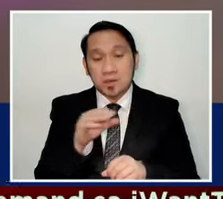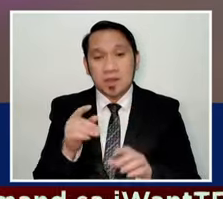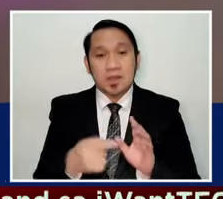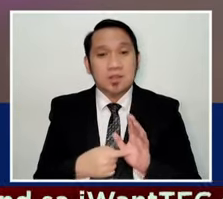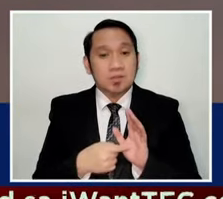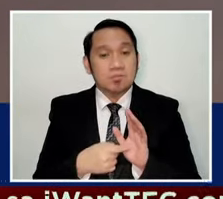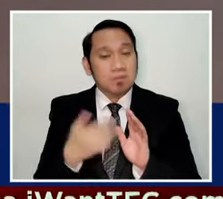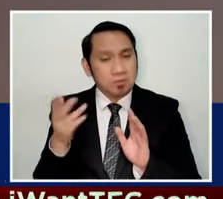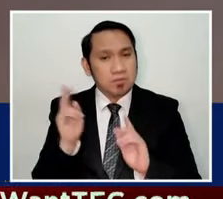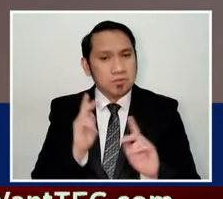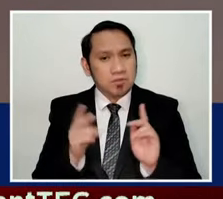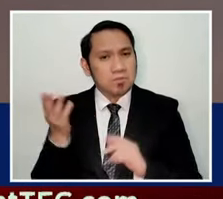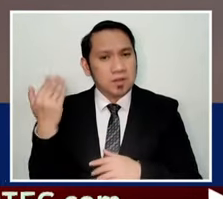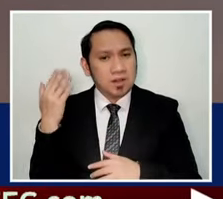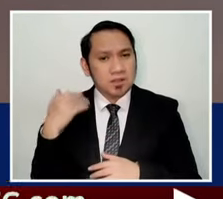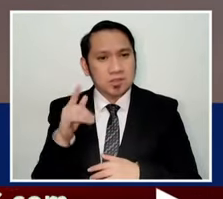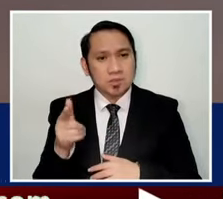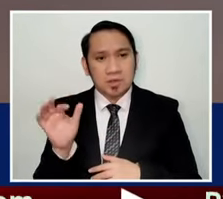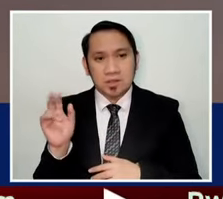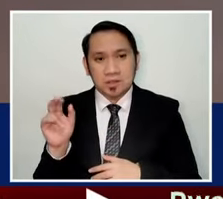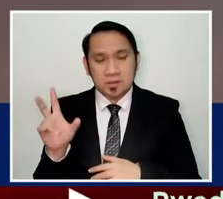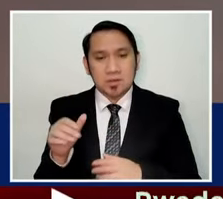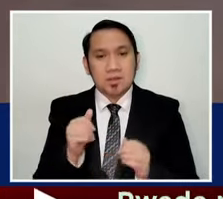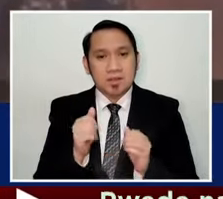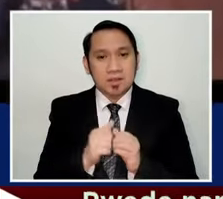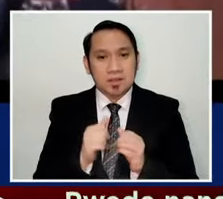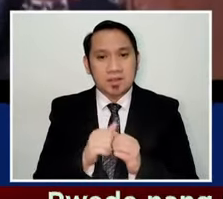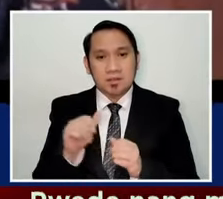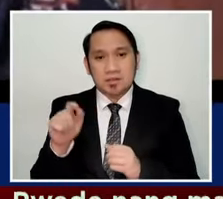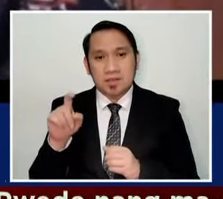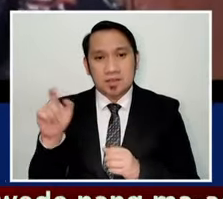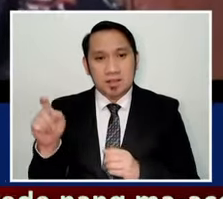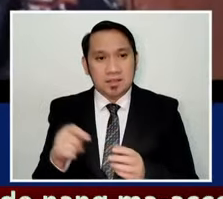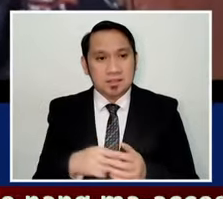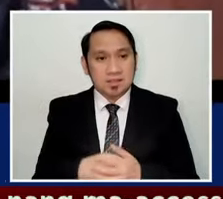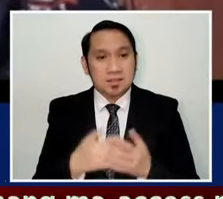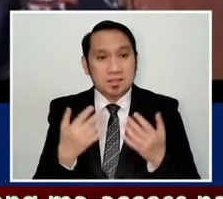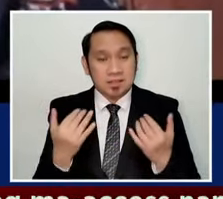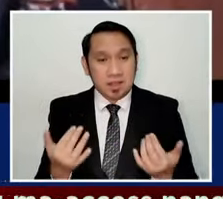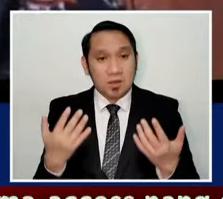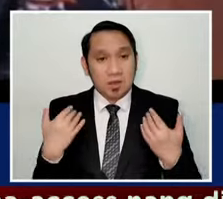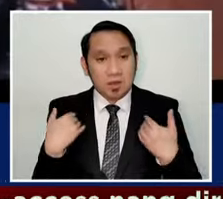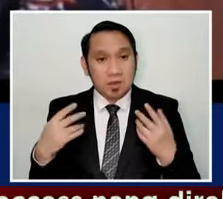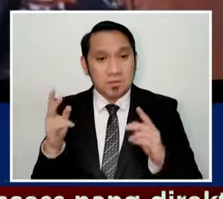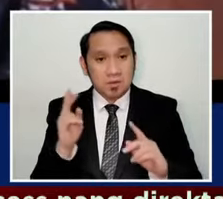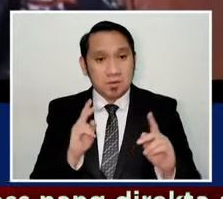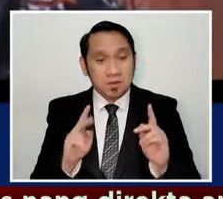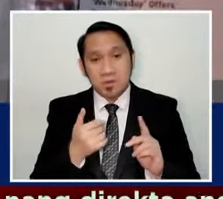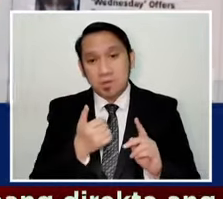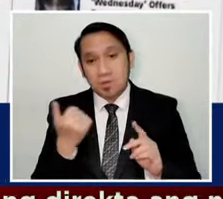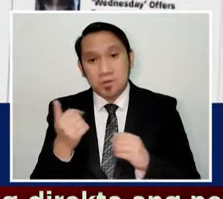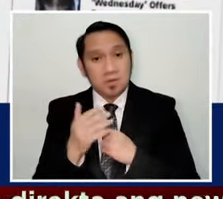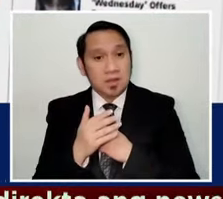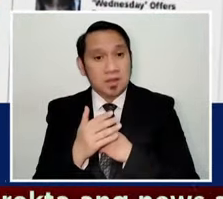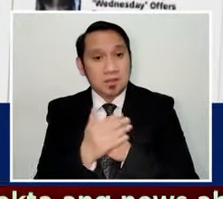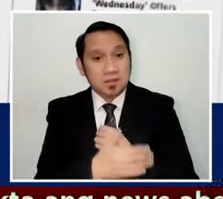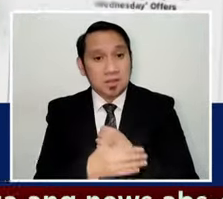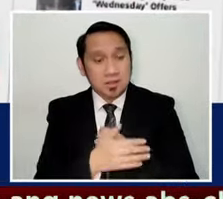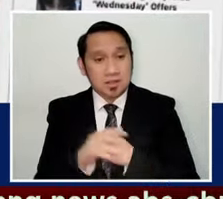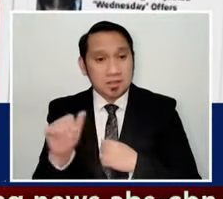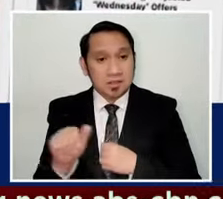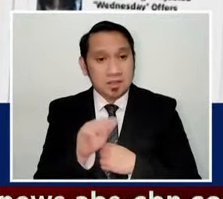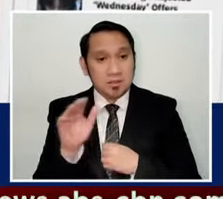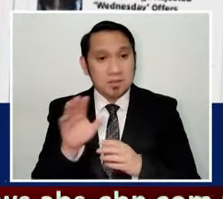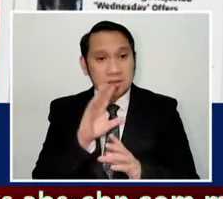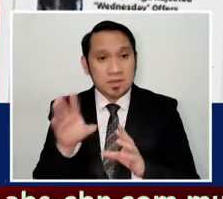noong 2013. Kabilang dito si Alex Calleja. Ngayon nakapag-show na siya sa ilang bansa sa Asia. Napabilang siya